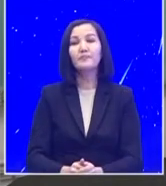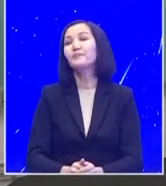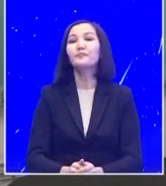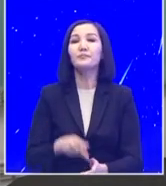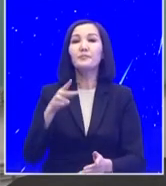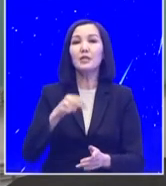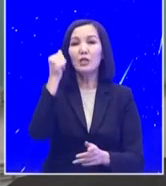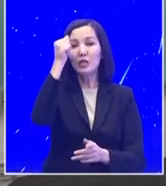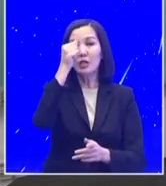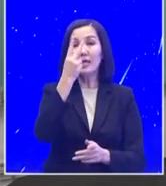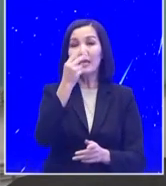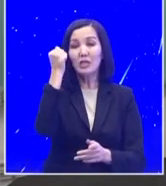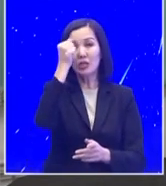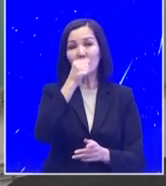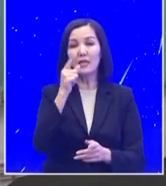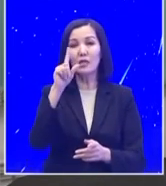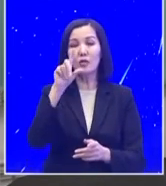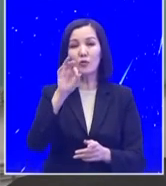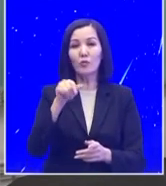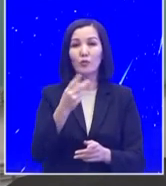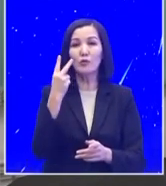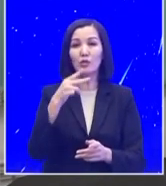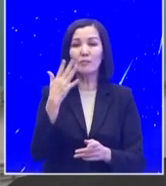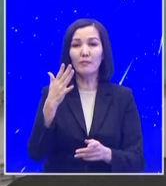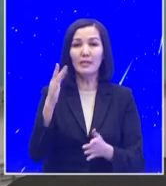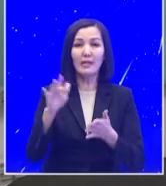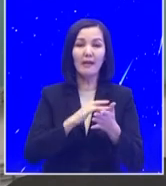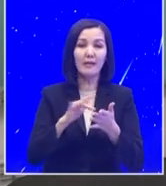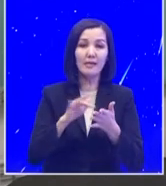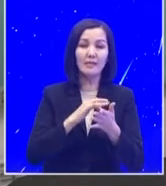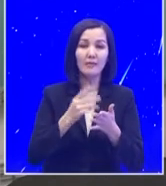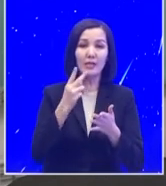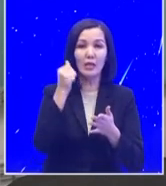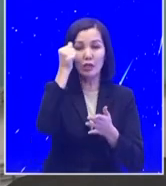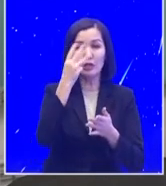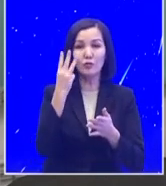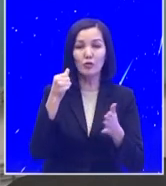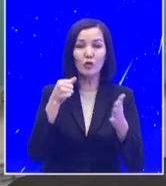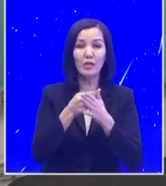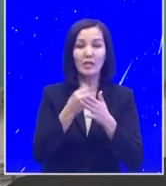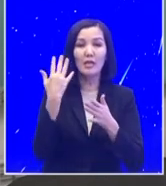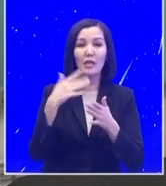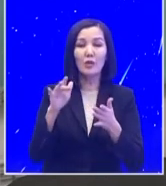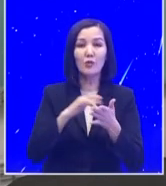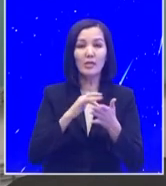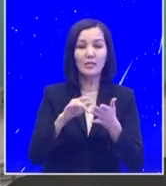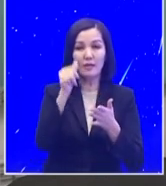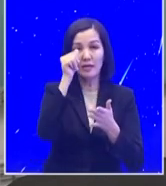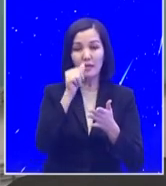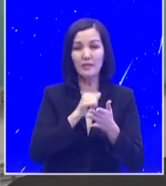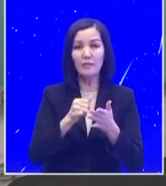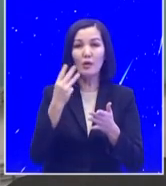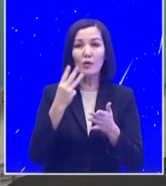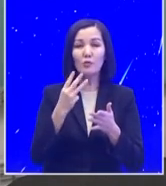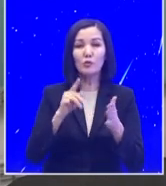2 жылға дейін шығарылғандар 0,125 айлық есептік көрсеткіш, 2 жылдан 3 жылға дейін 50 айлық есептік көрсеткіш және